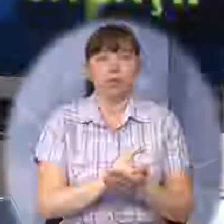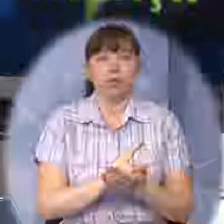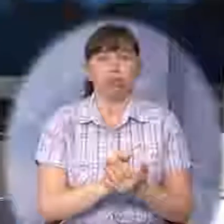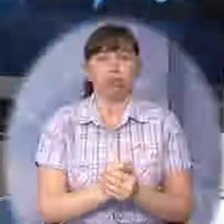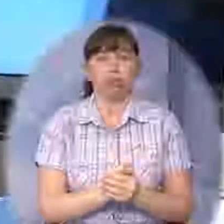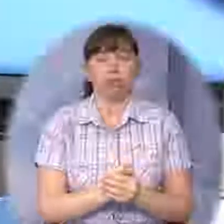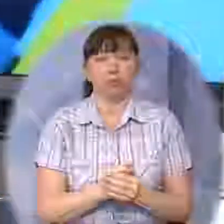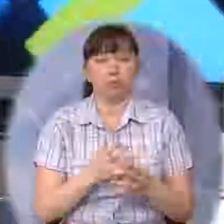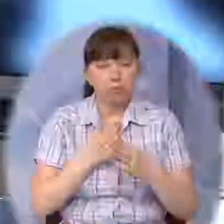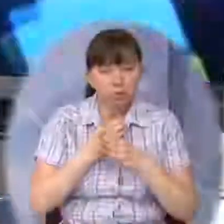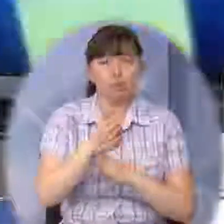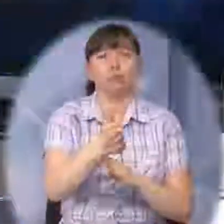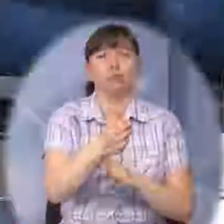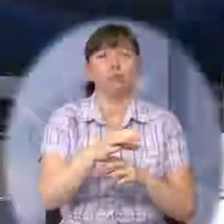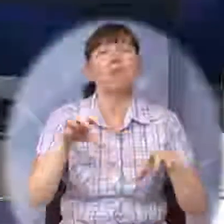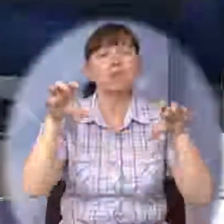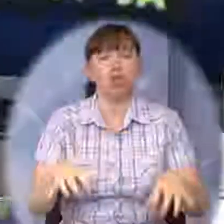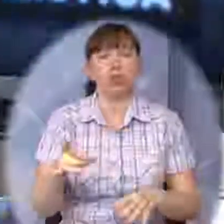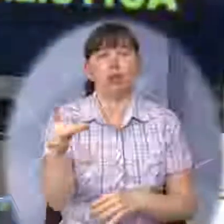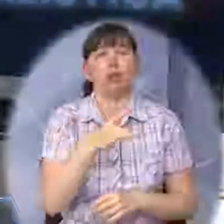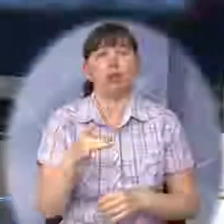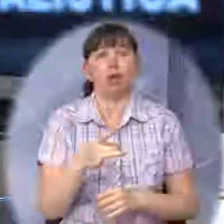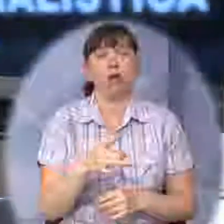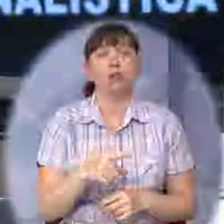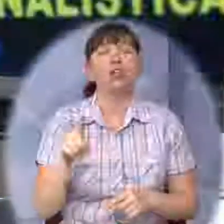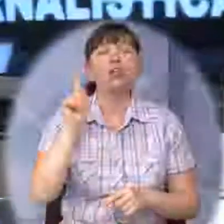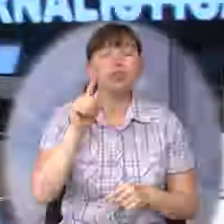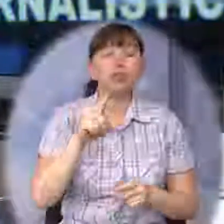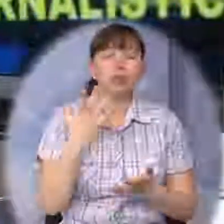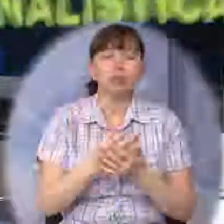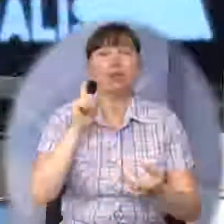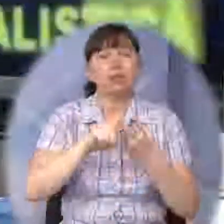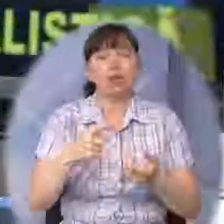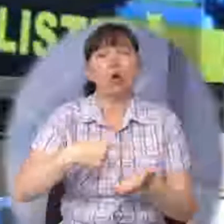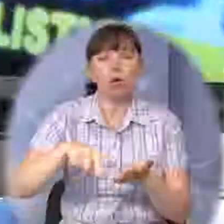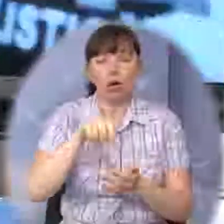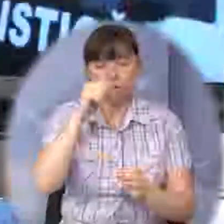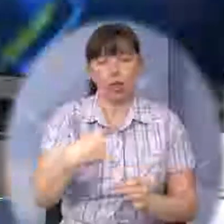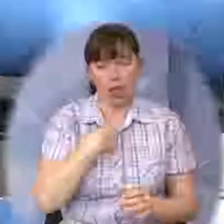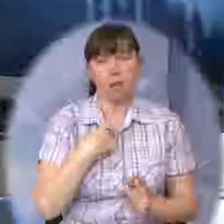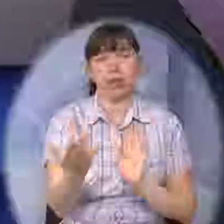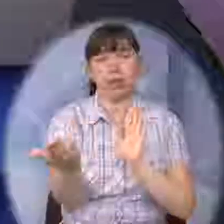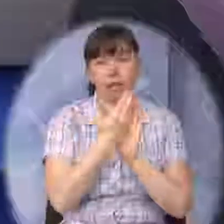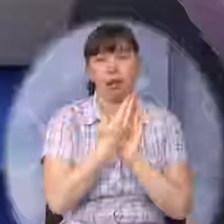intervină la președintele raionului, ce țin de oraș, să intervină la mine la direct, pentru